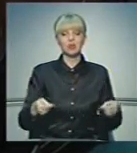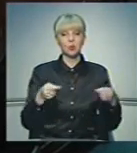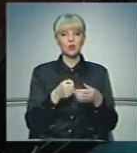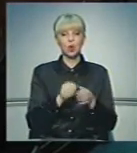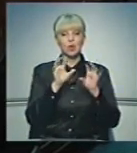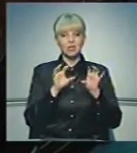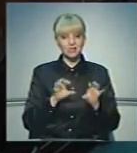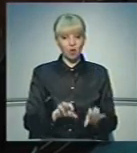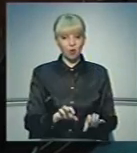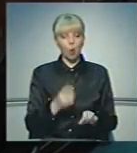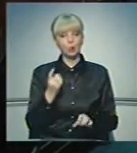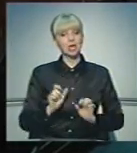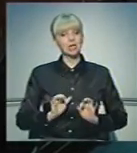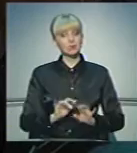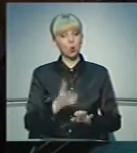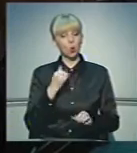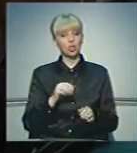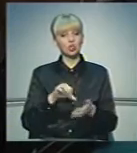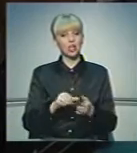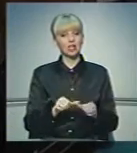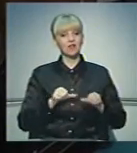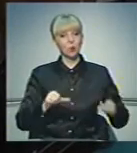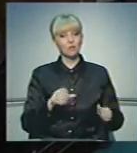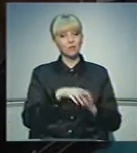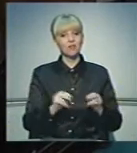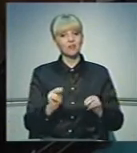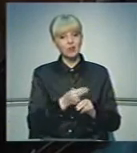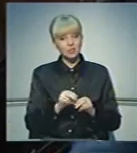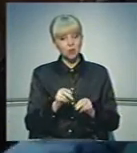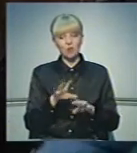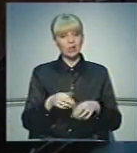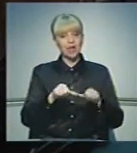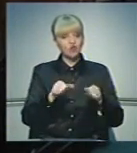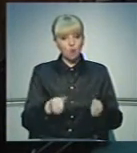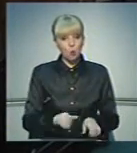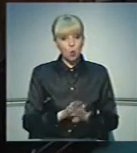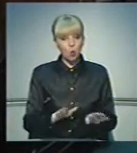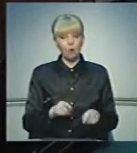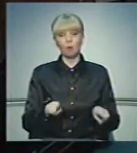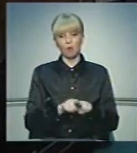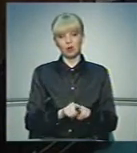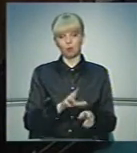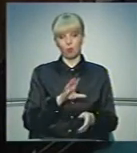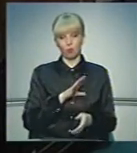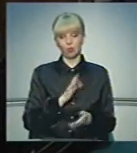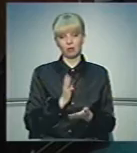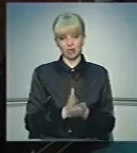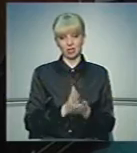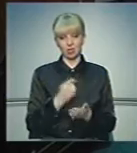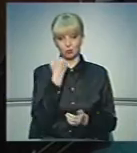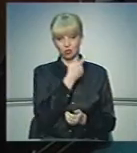до закону. Тому що одна справа, коли члени виконкому зносять правки з голосу, да, вони не сформульовані так, як це має бути належним